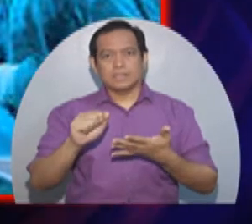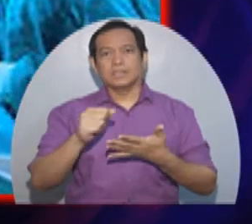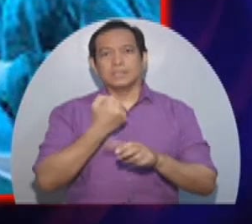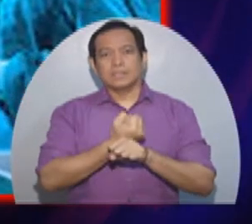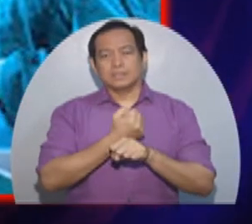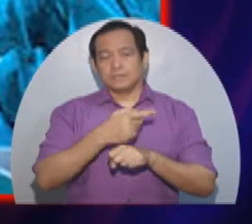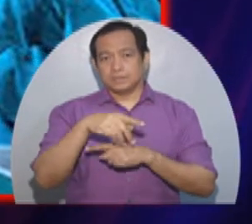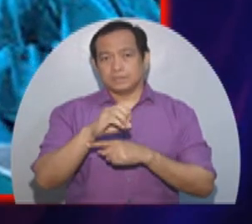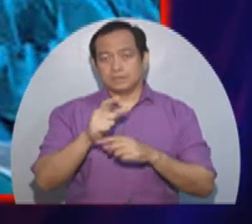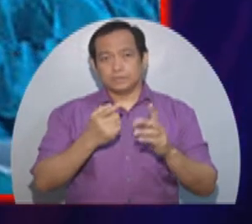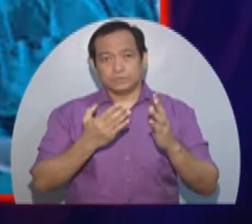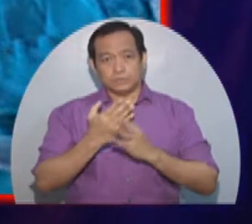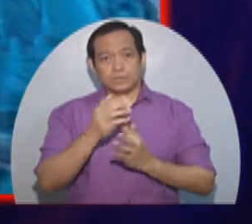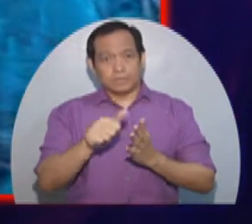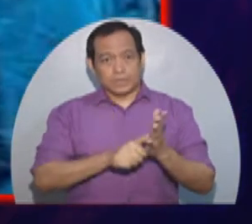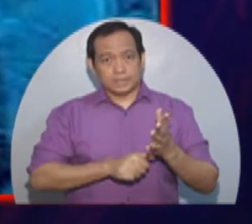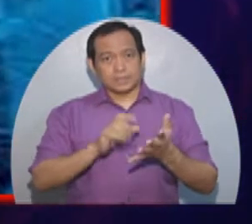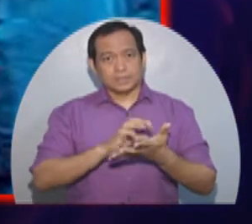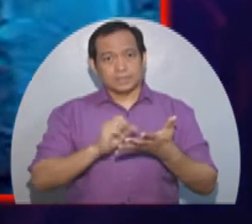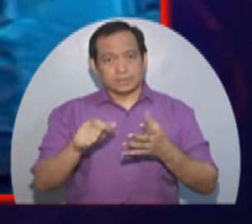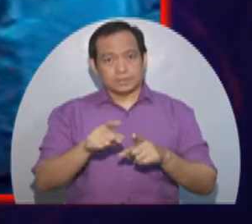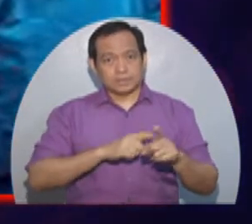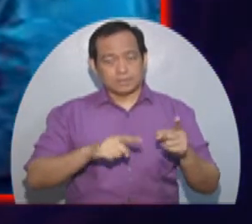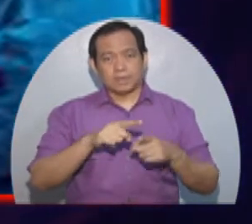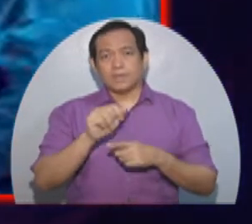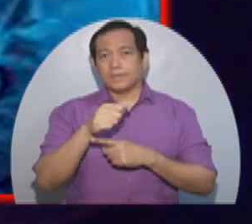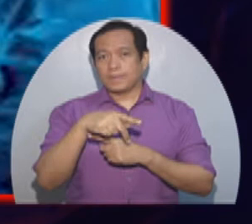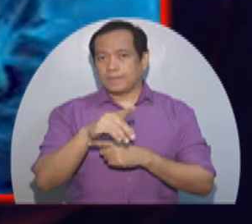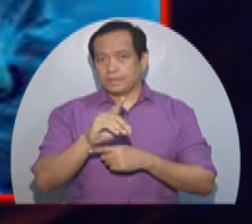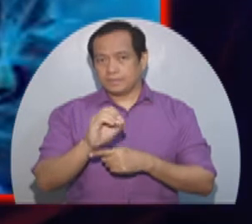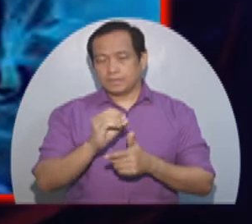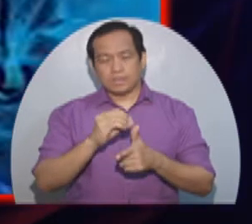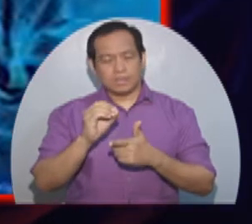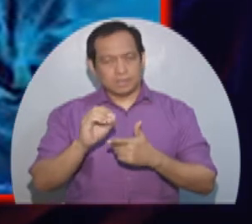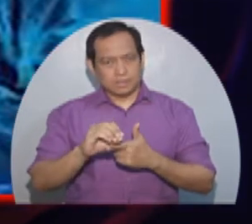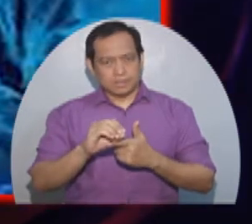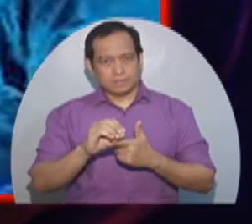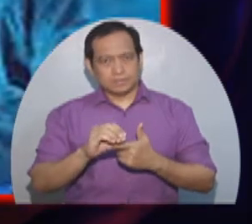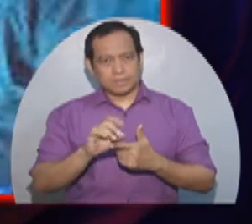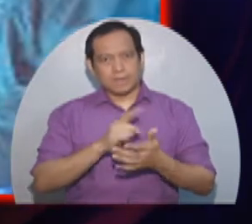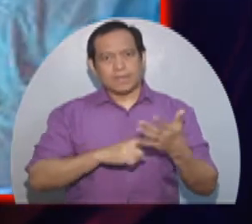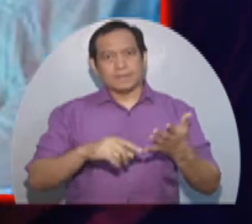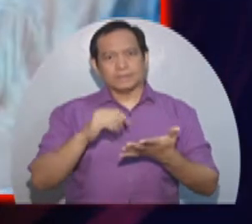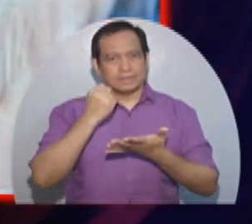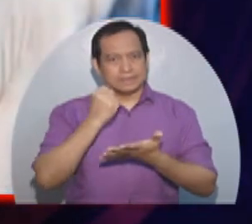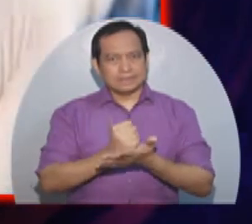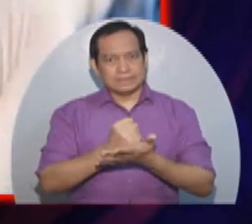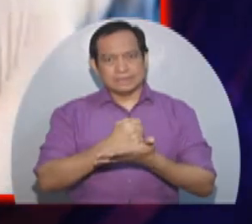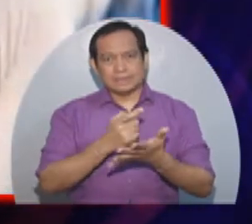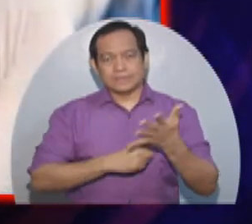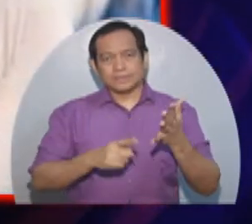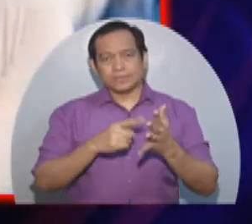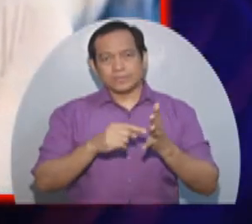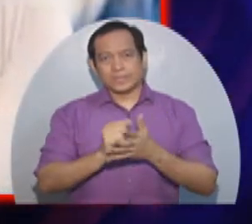abdo sa pamamagitan ng operasyon. Maaari din tanggalin mismo ang abdo. O di kaya,